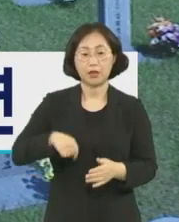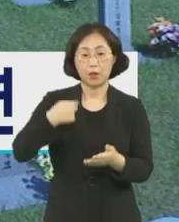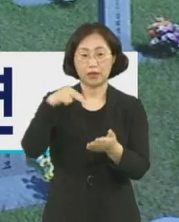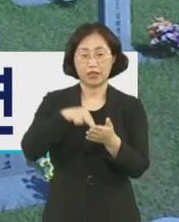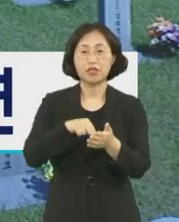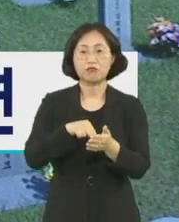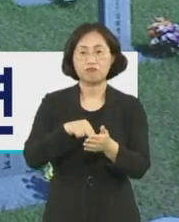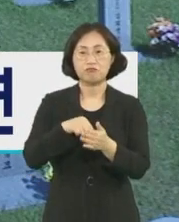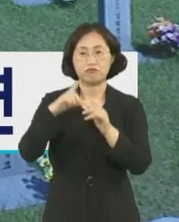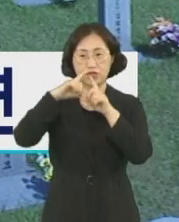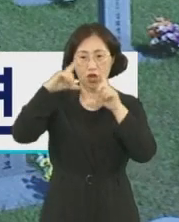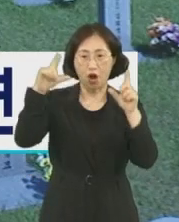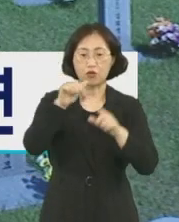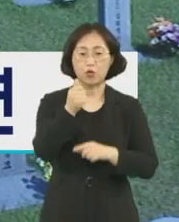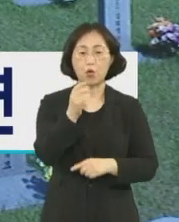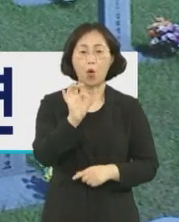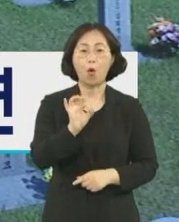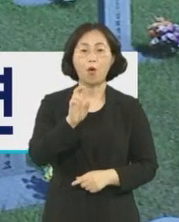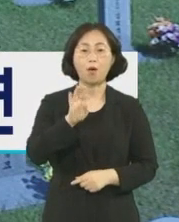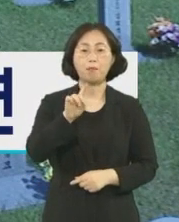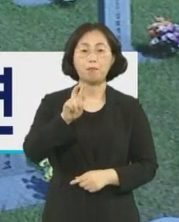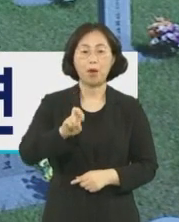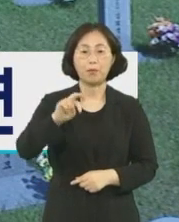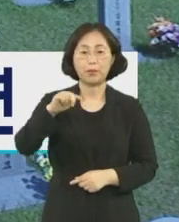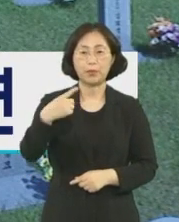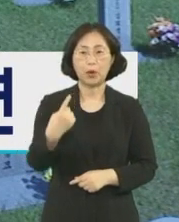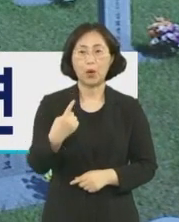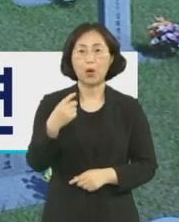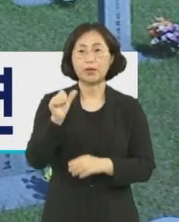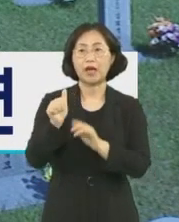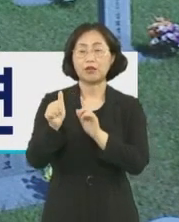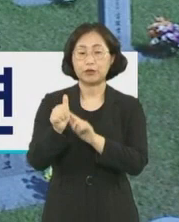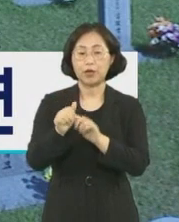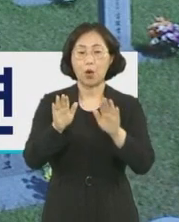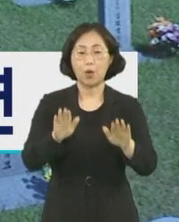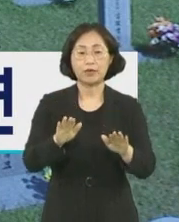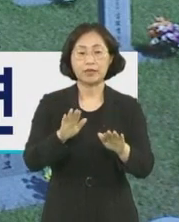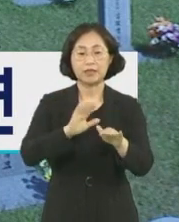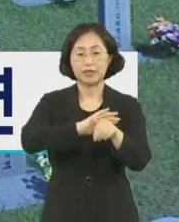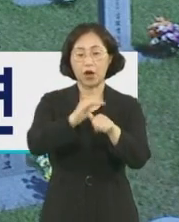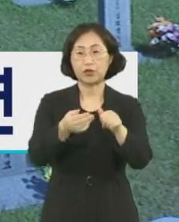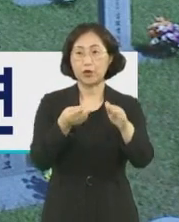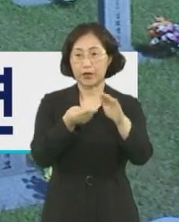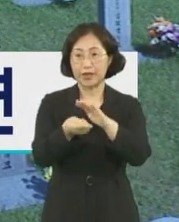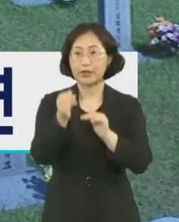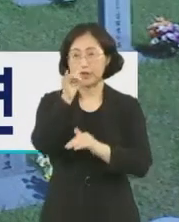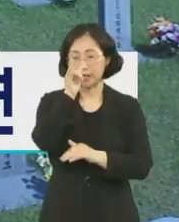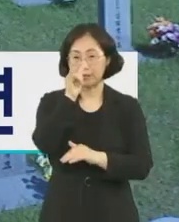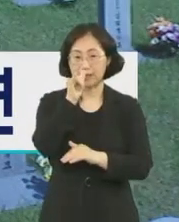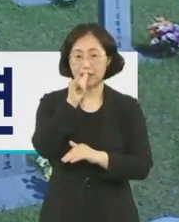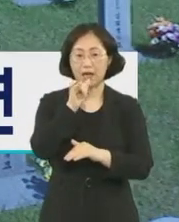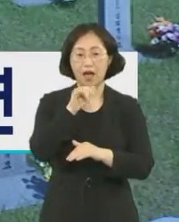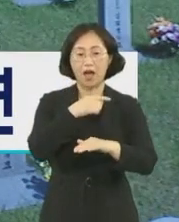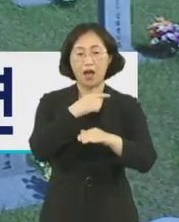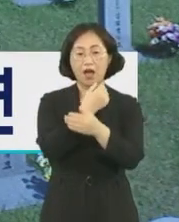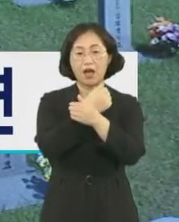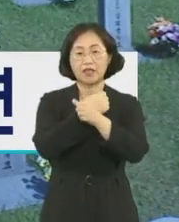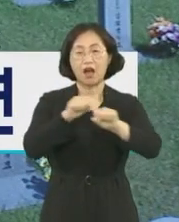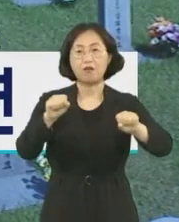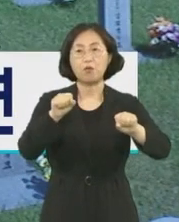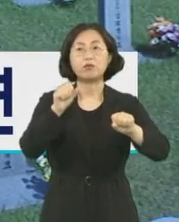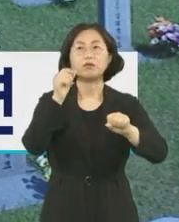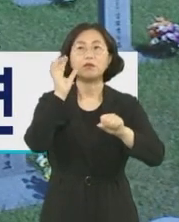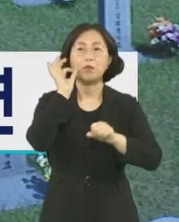독립군 영웅 홍범도 장군의 안장식이 오늘 국립대전 현충원에서 열렸습니다. 조국의 광복을 보지 못하고